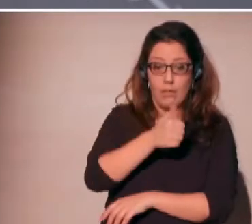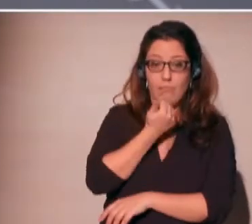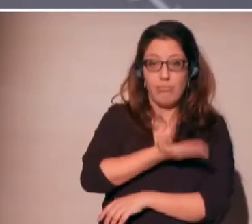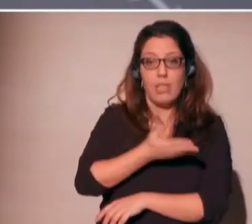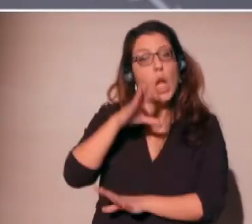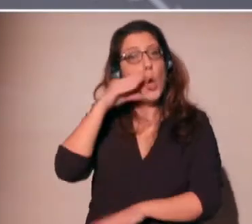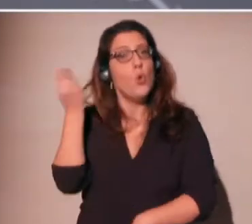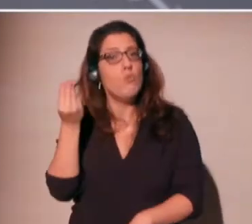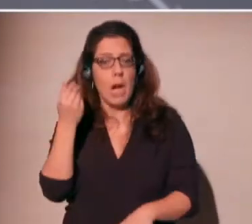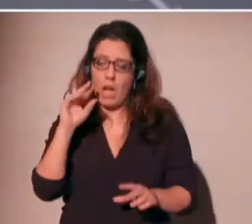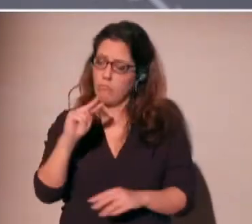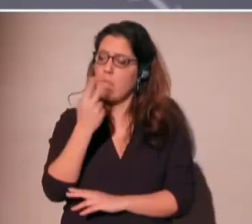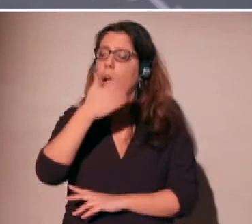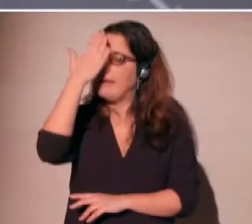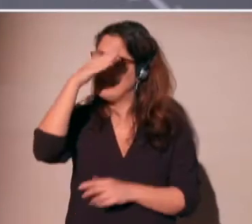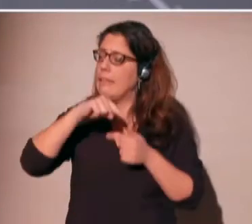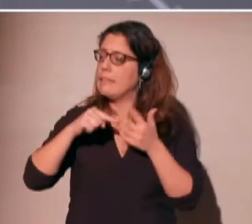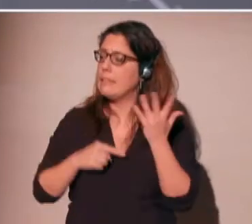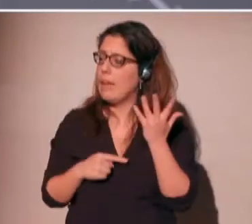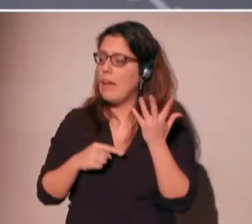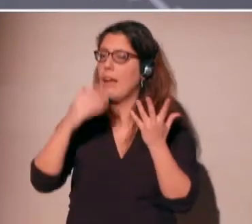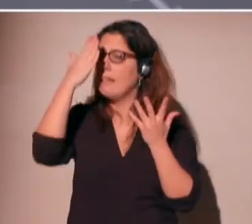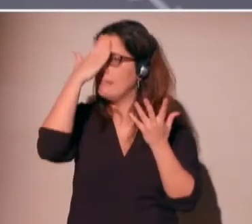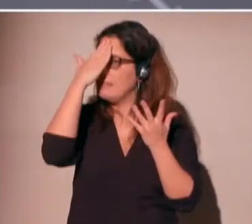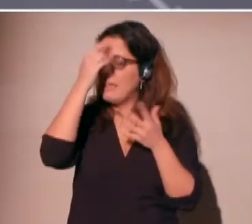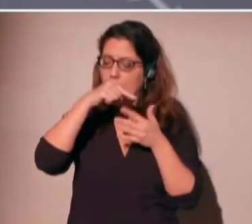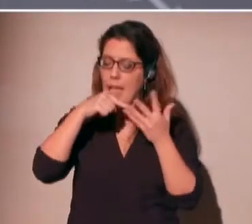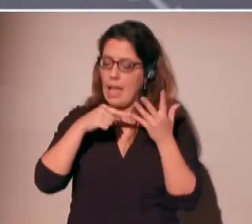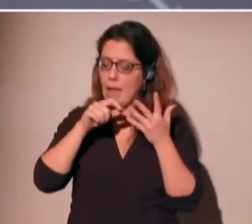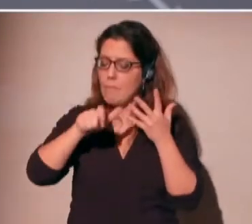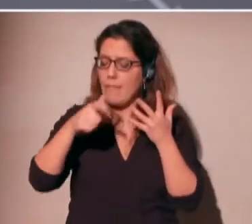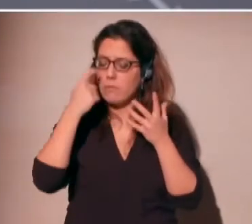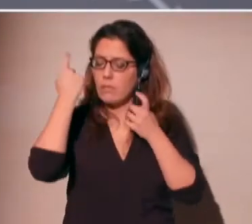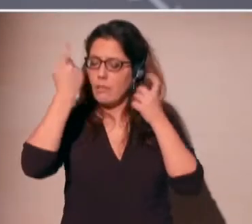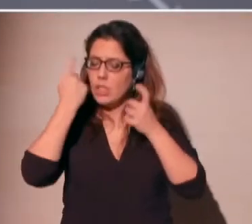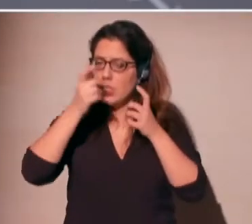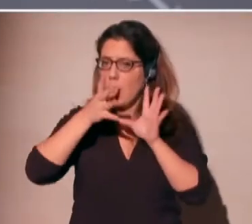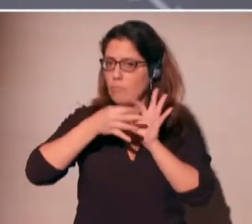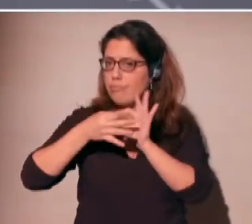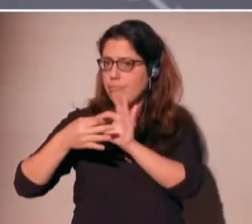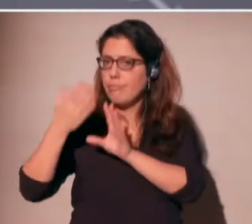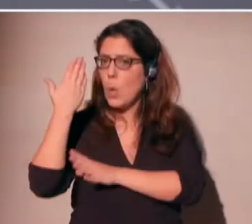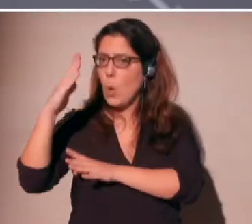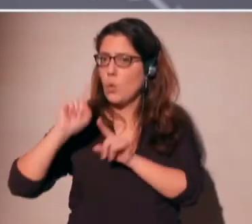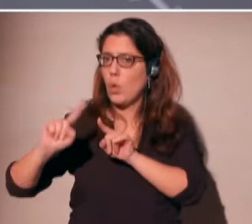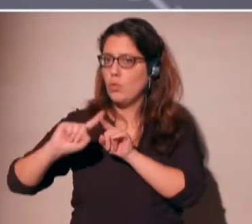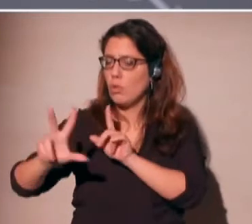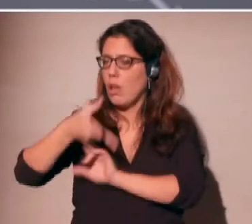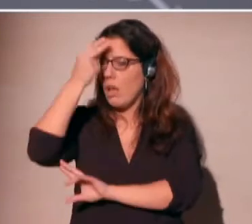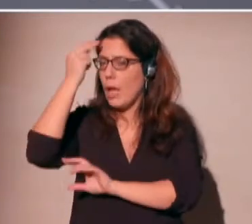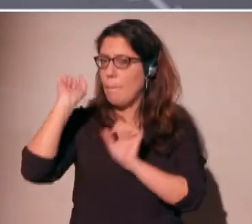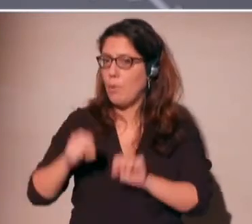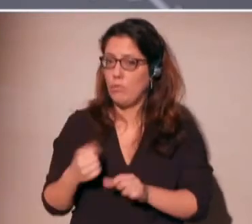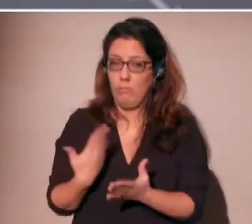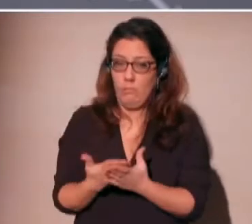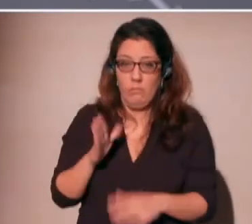à partir de nos connaissances, nous construisons des raisonnements pour comprendre d'autres choses. Et ça, c'est quand même essentiel. C'est